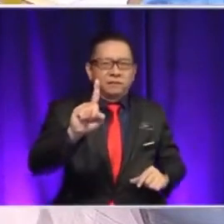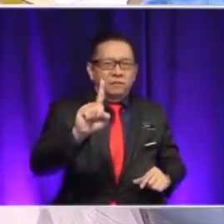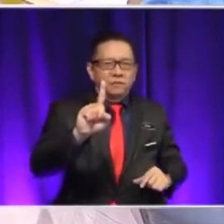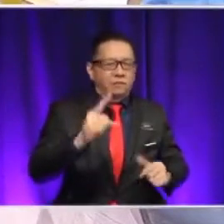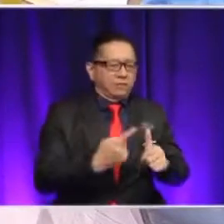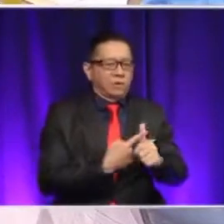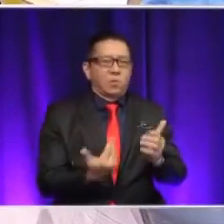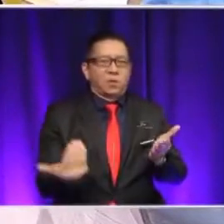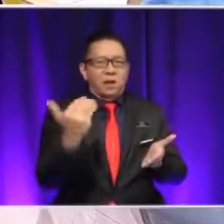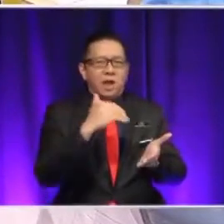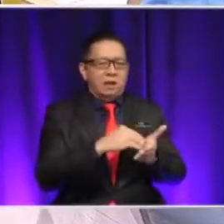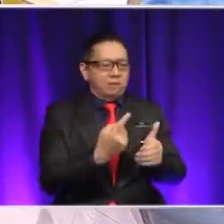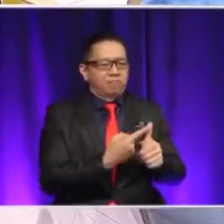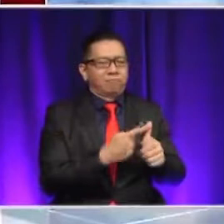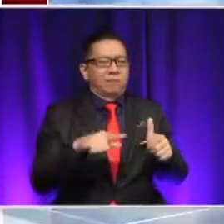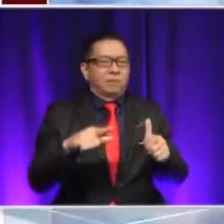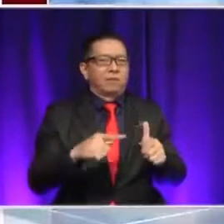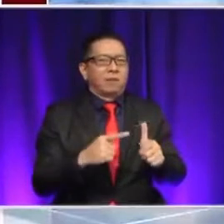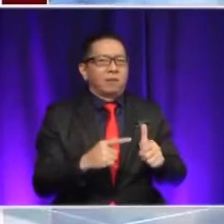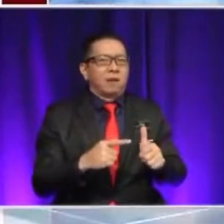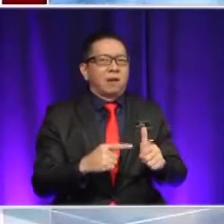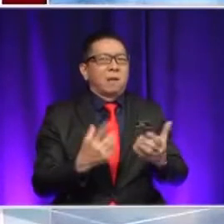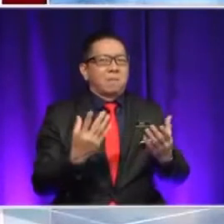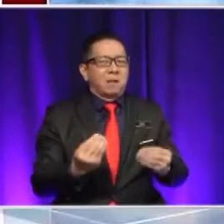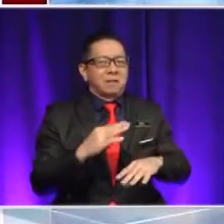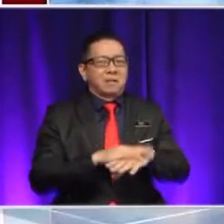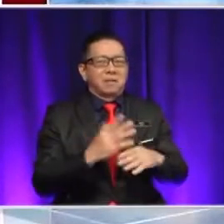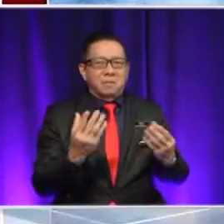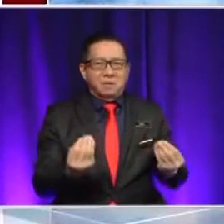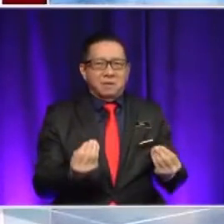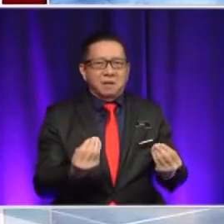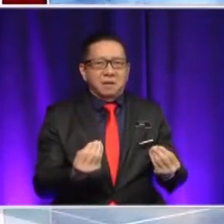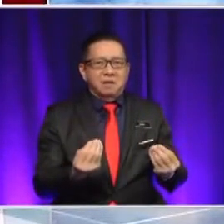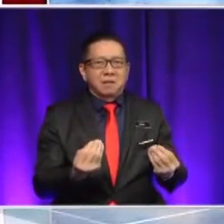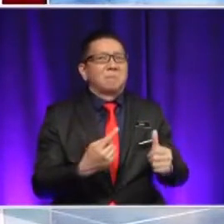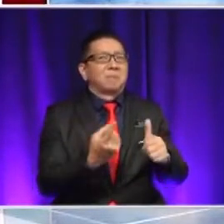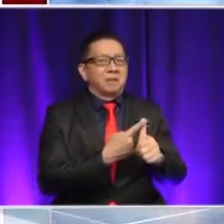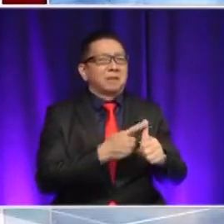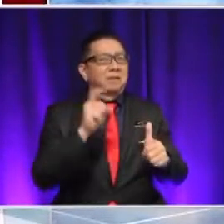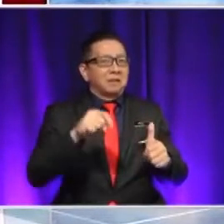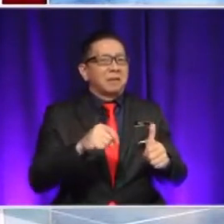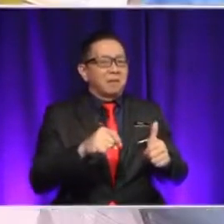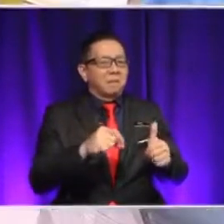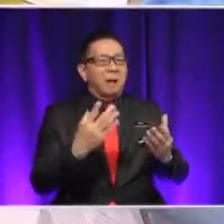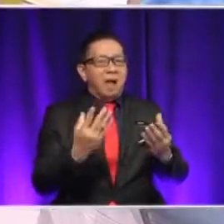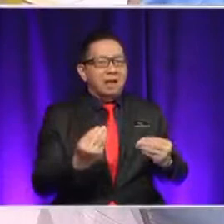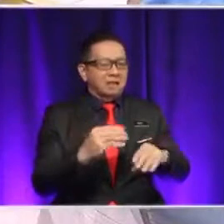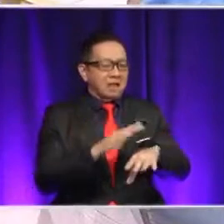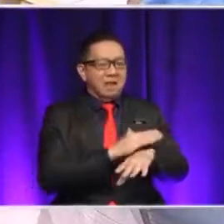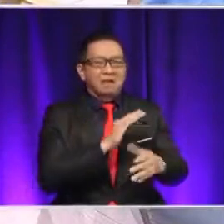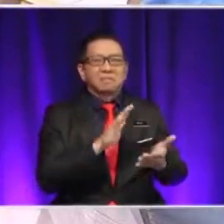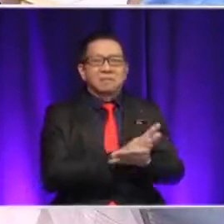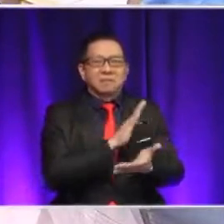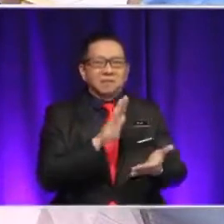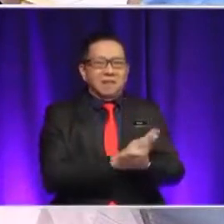ulang Fasakh hebat basah rapper ginubah install yang bertemu lagi terkena basah kepergok Master